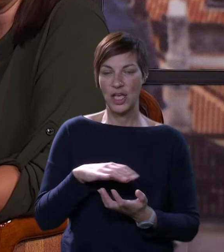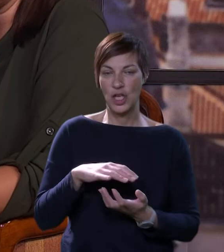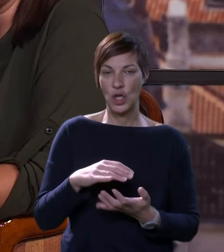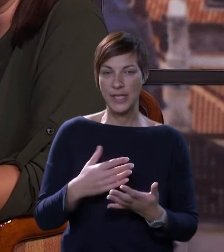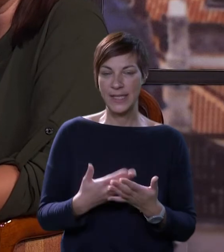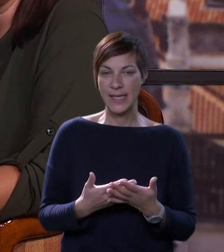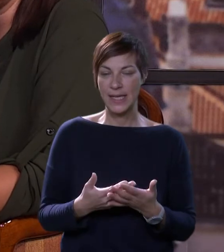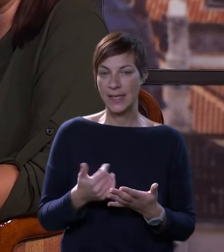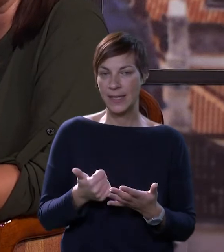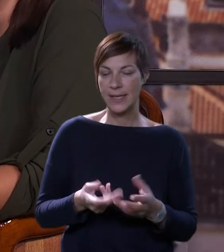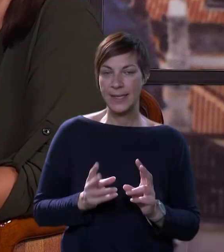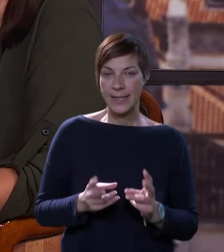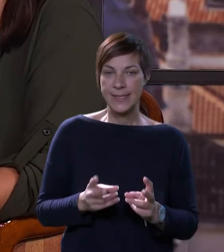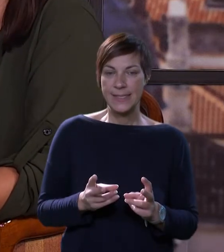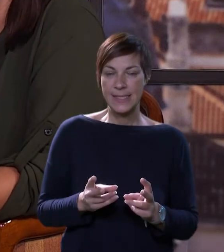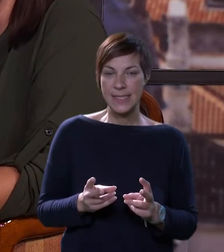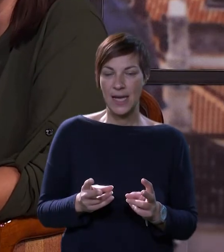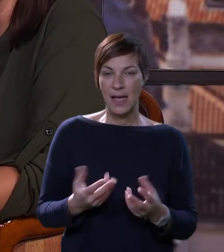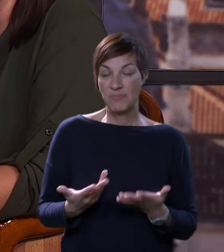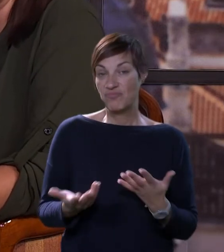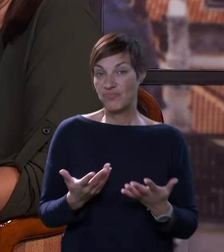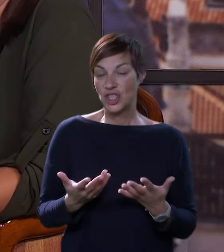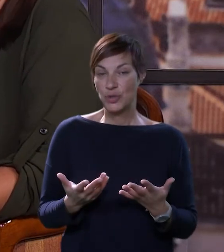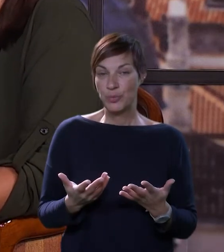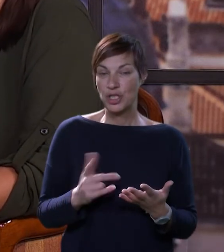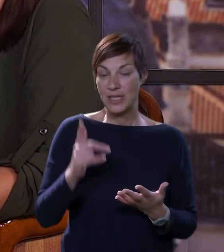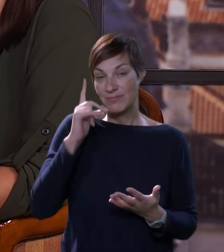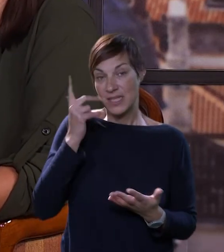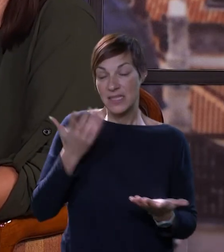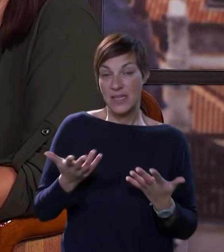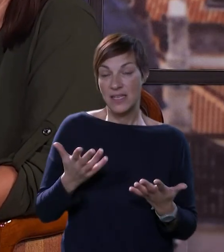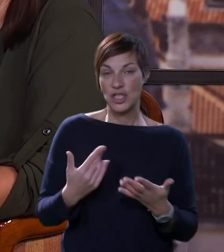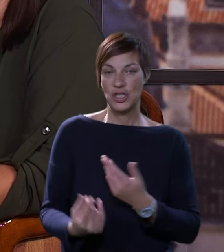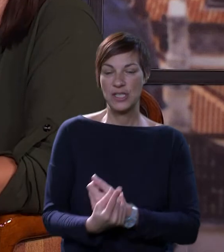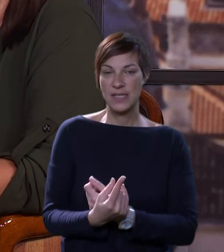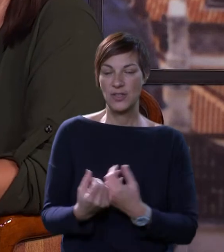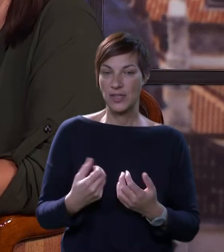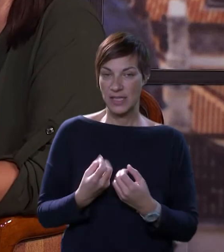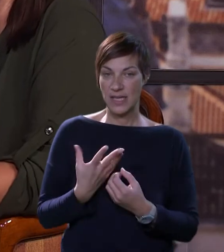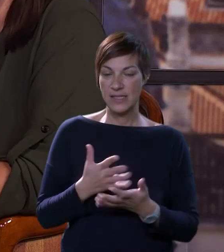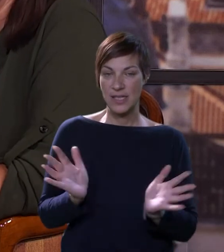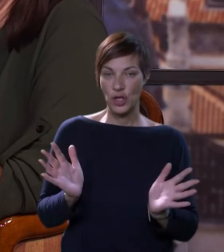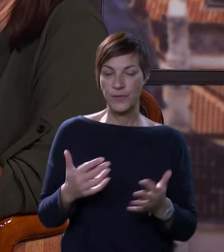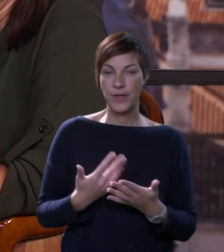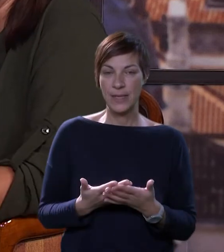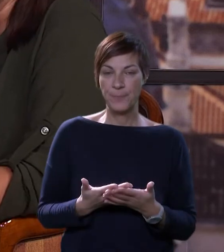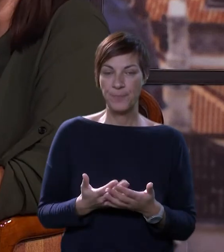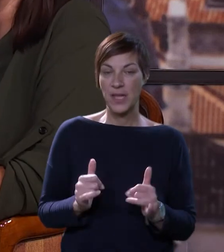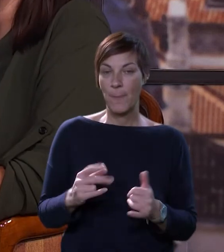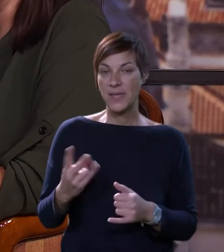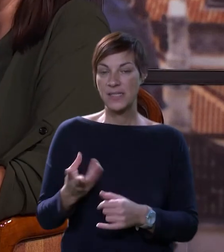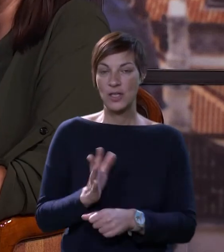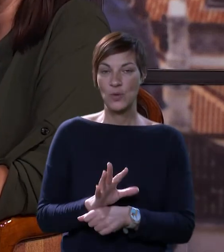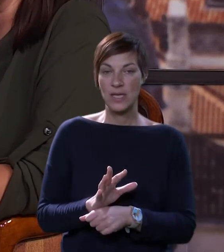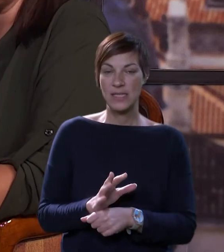roditelja jedan strah od možda ili neznanja toga što će se dogoditi kad se to otvori. A opet